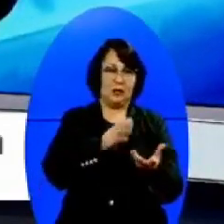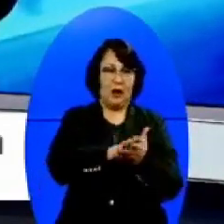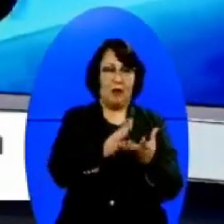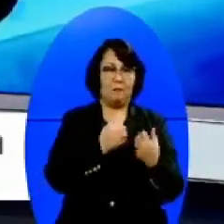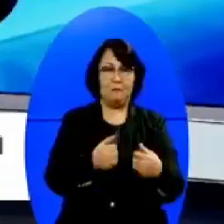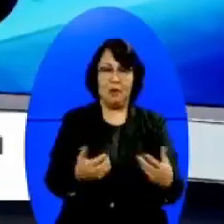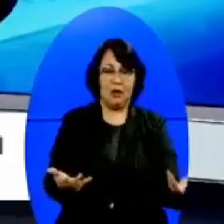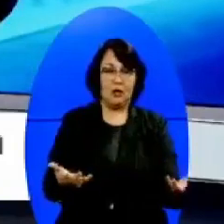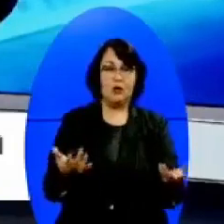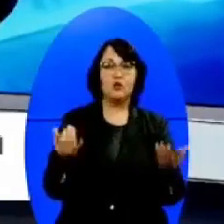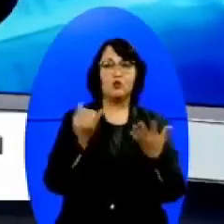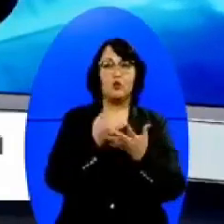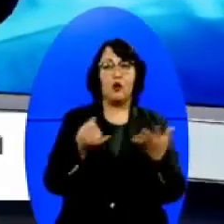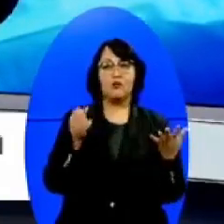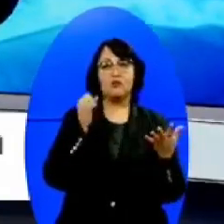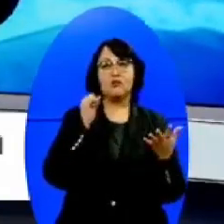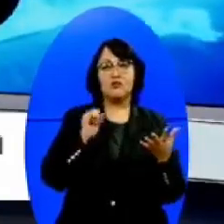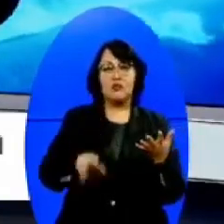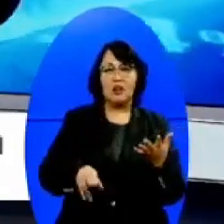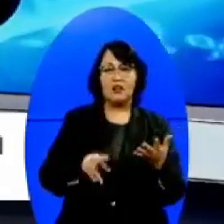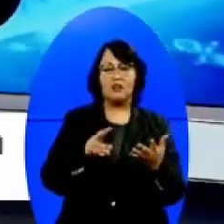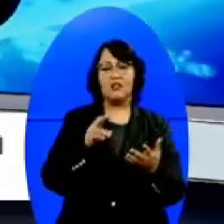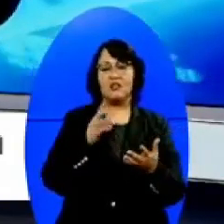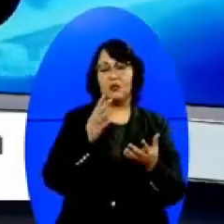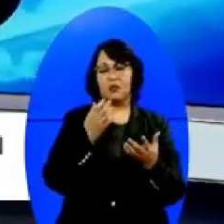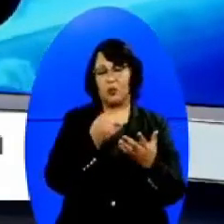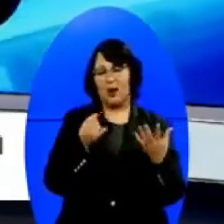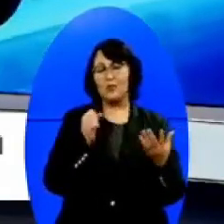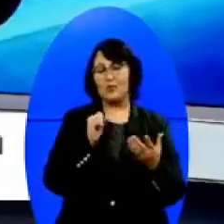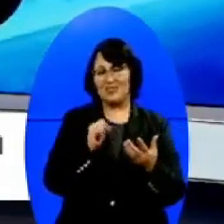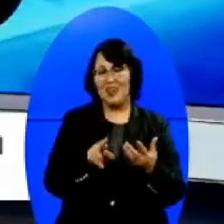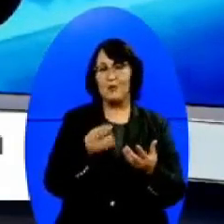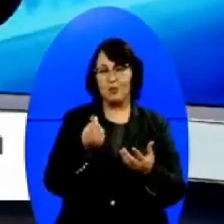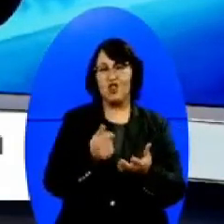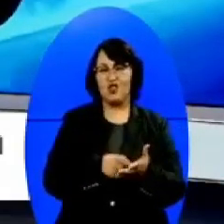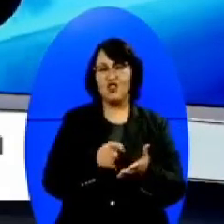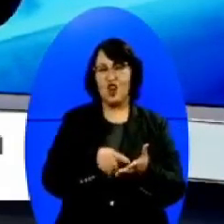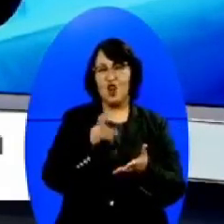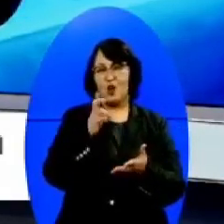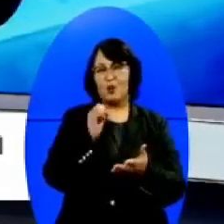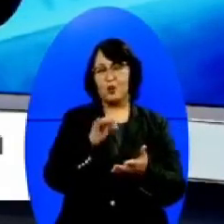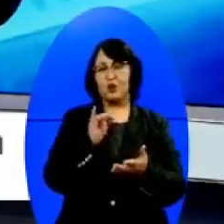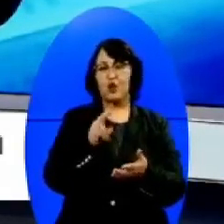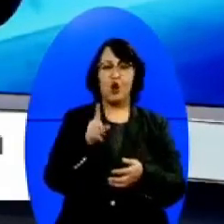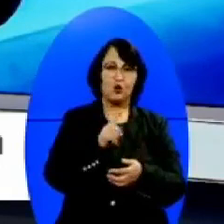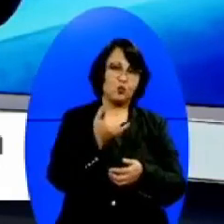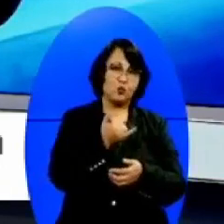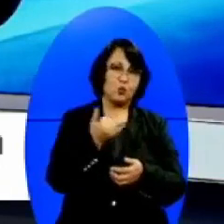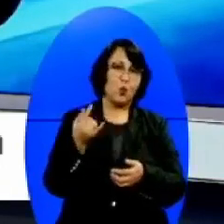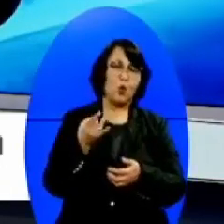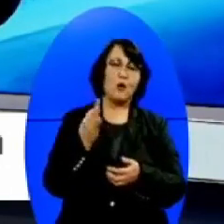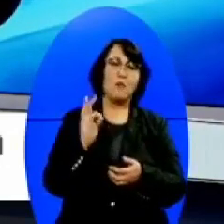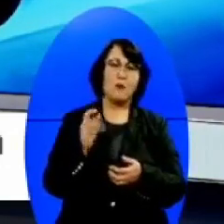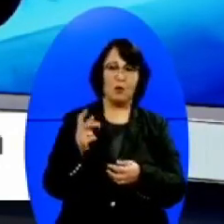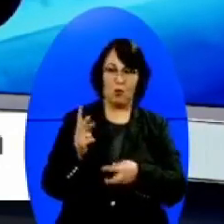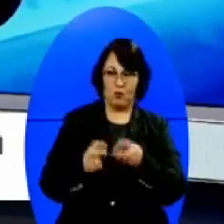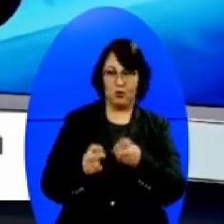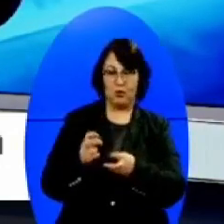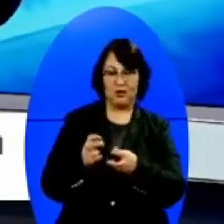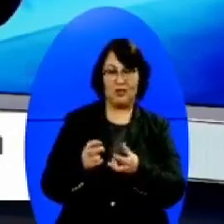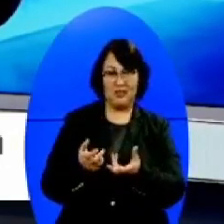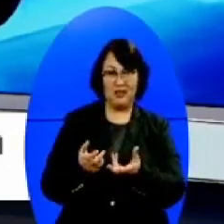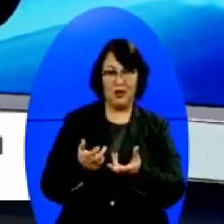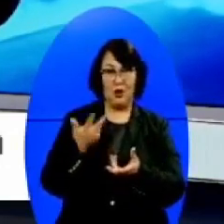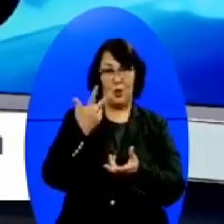хамгийн багадаа 600 гаруй сая төгрөг тухайн үед шаарддаг байсан. За тэгэхээр 30 орчим аж ахуй нэгж нийтдээ 20 тэрбум төгрөгийн хөрөнгөө